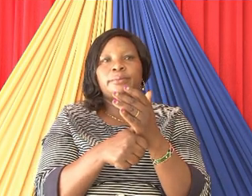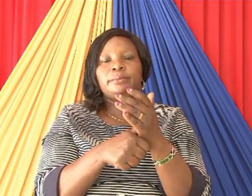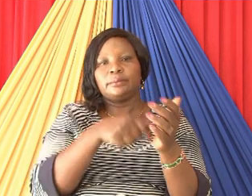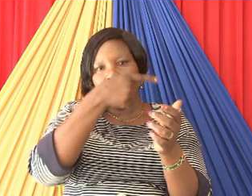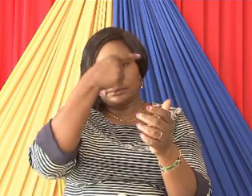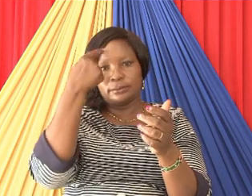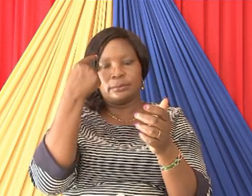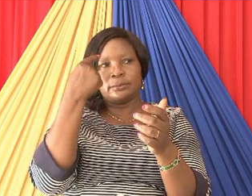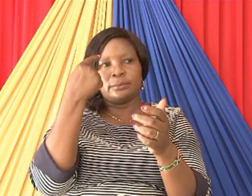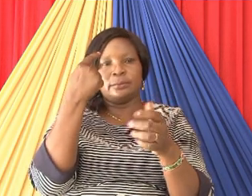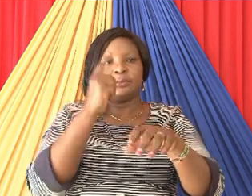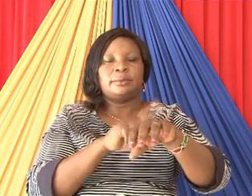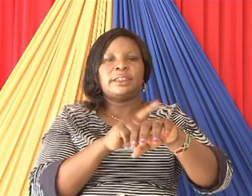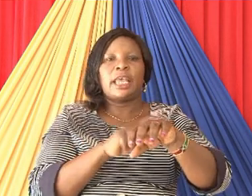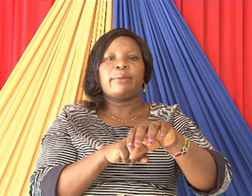wakati